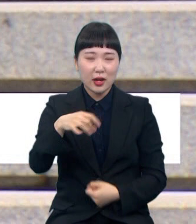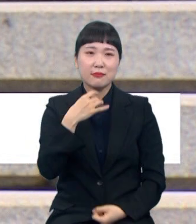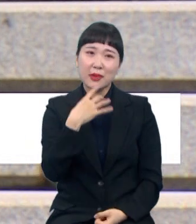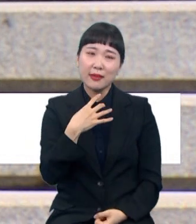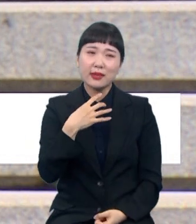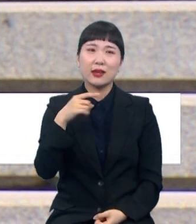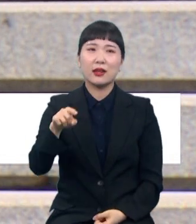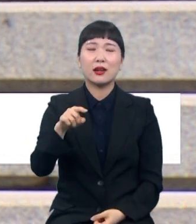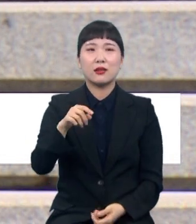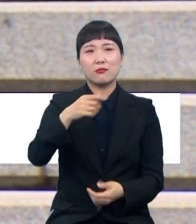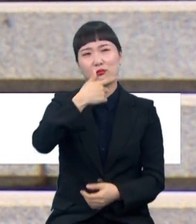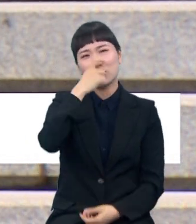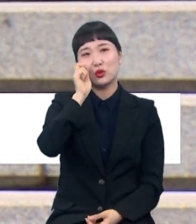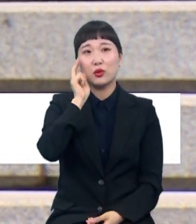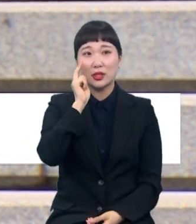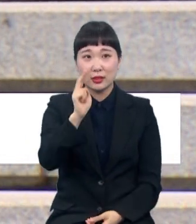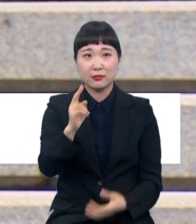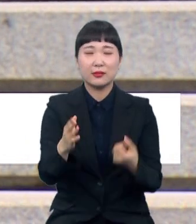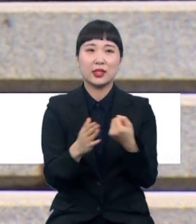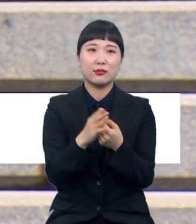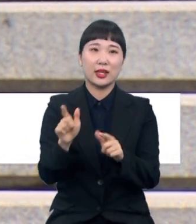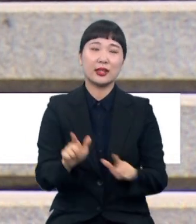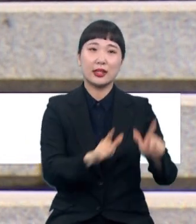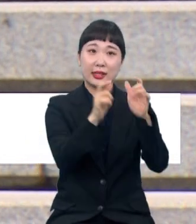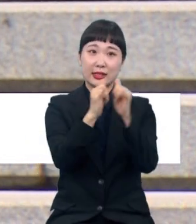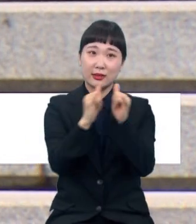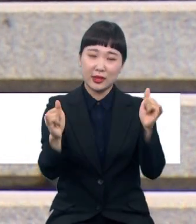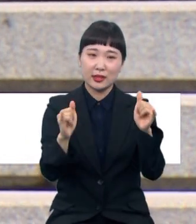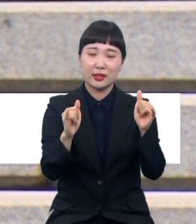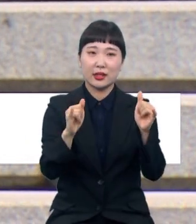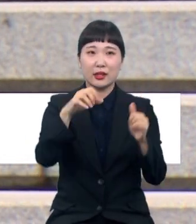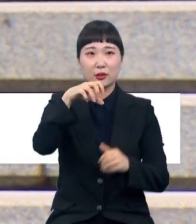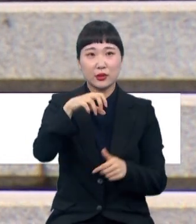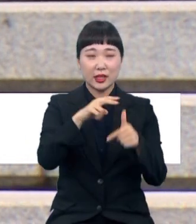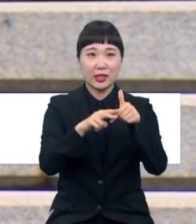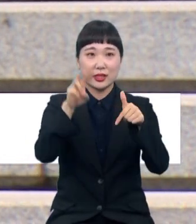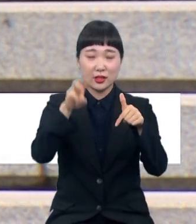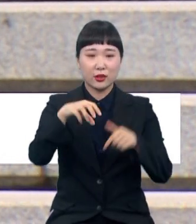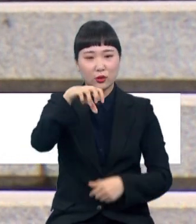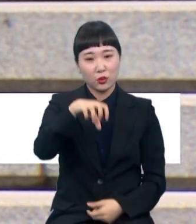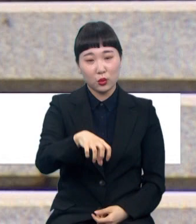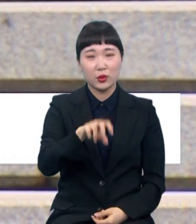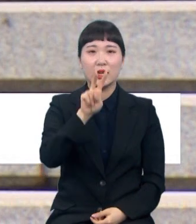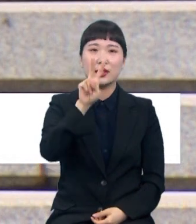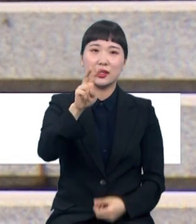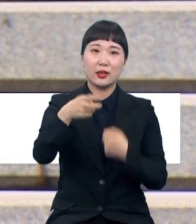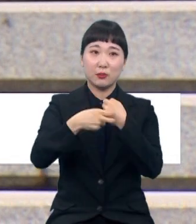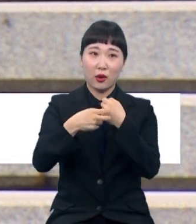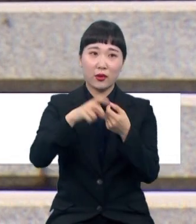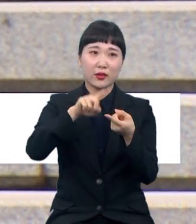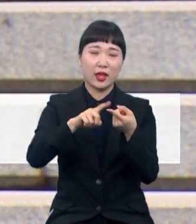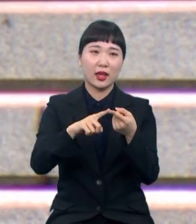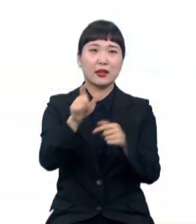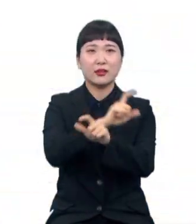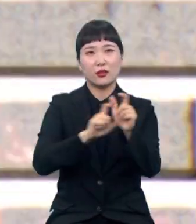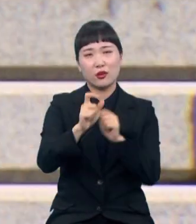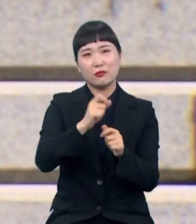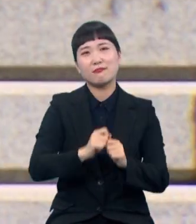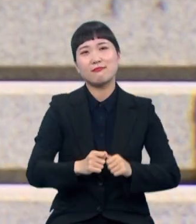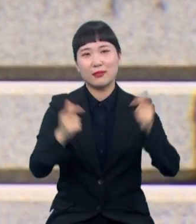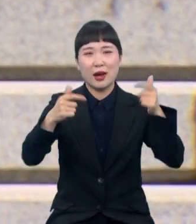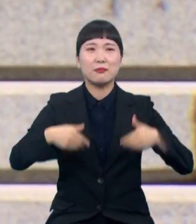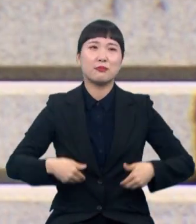부족합니다. 그러하기에 시민들께서 우리 인천에 제2인천의료원 건립이 필요하다고 말하는 것입니다.